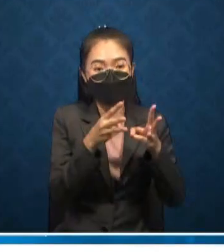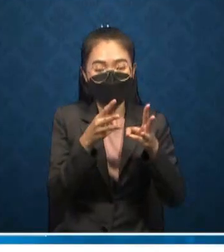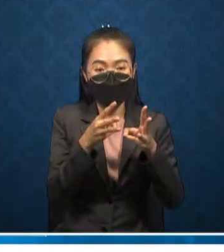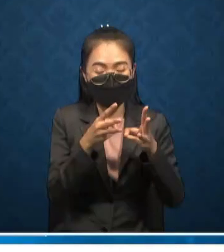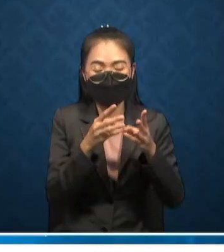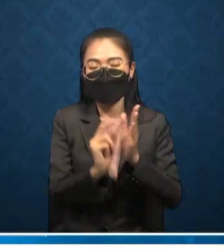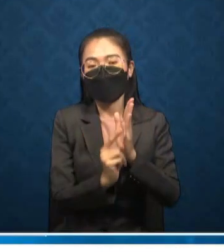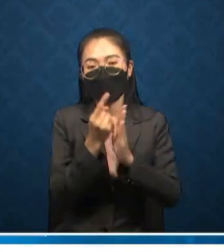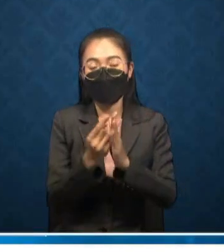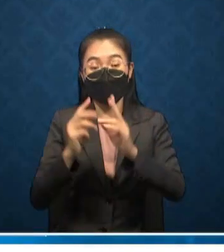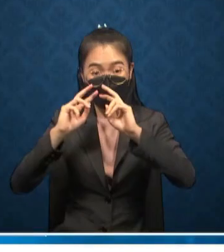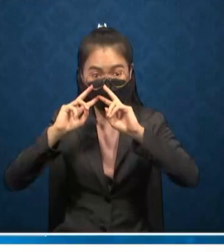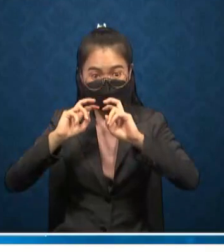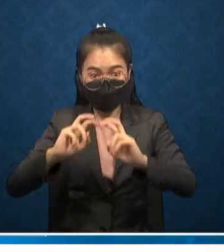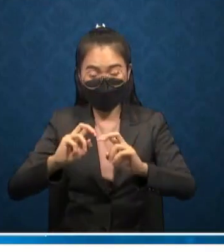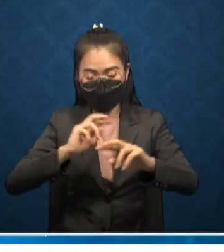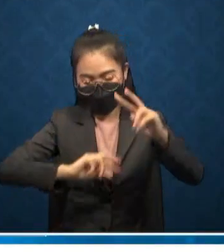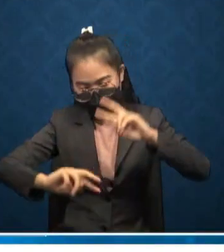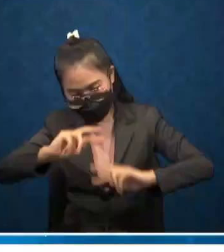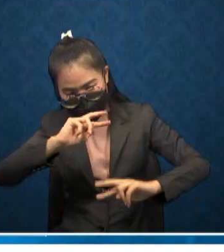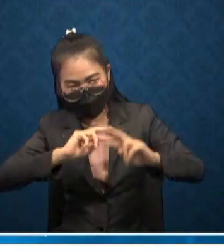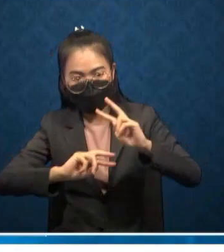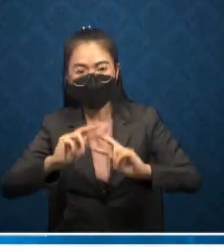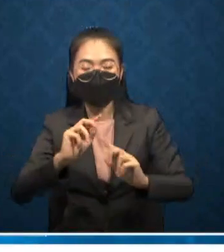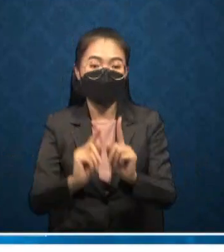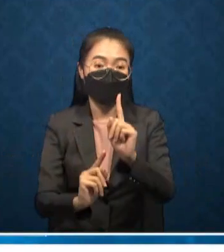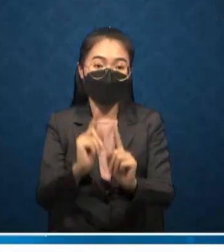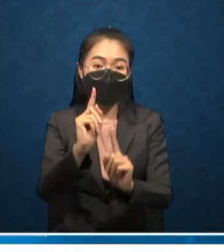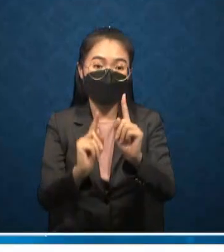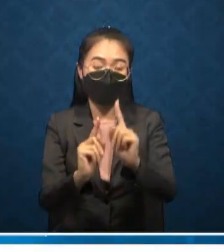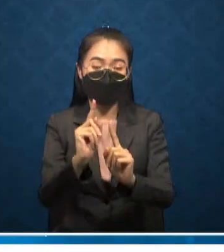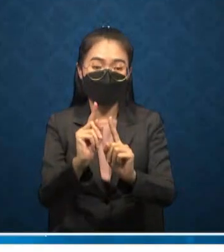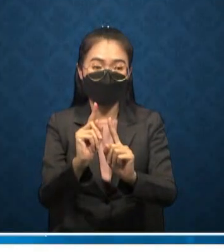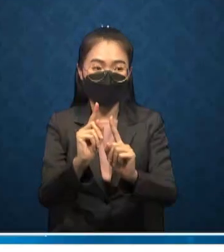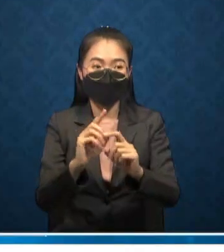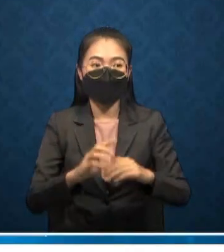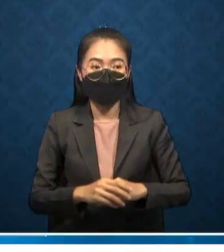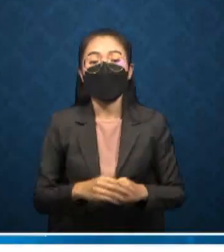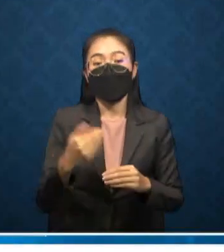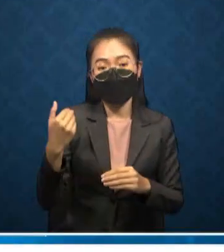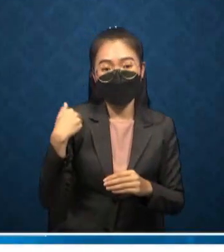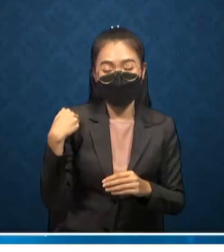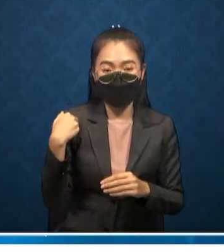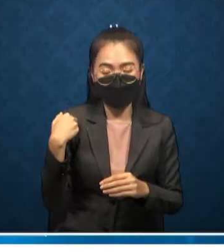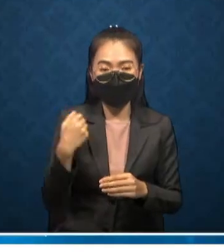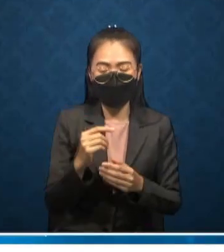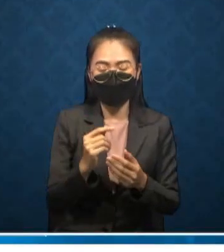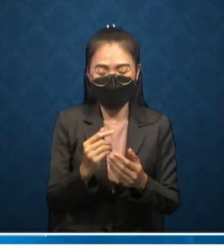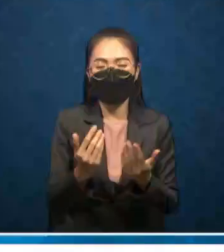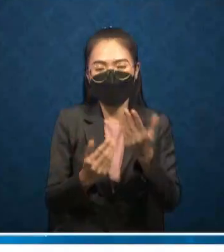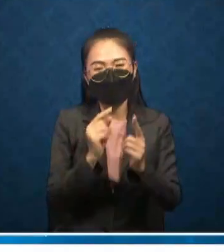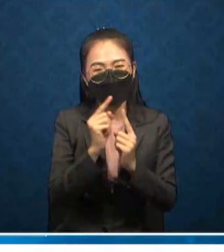การวิจัยเชิงปริมาณและเชิงคุณภาพในเชิงคุณภาพได้มีการจัดเวทีรับฟังความคิดเห็น